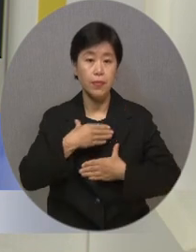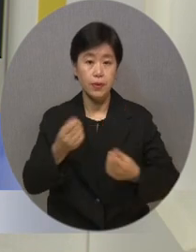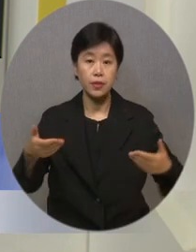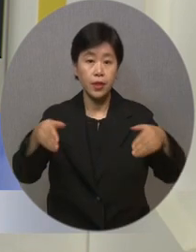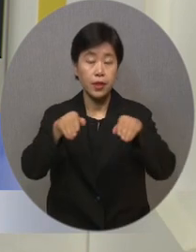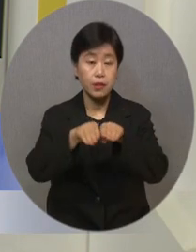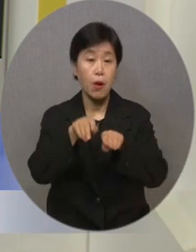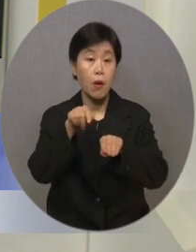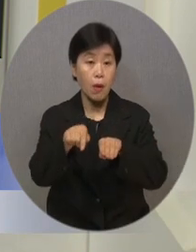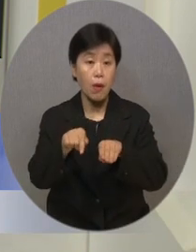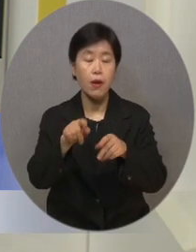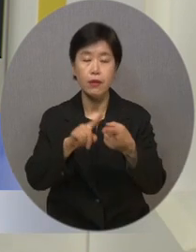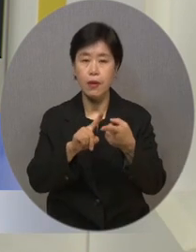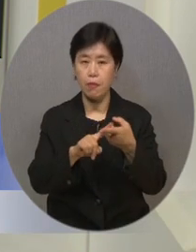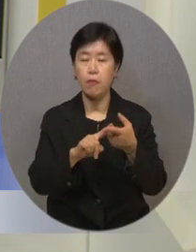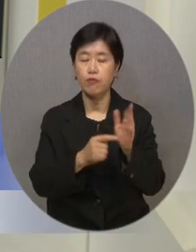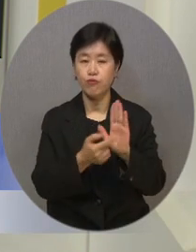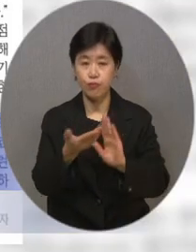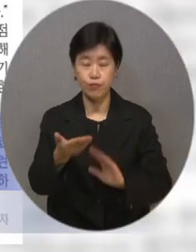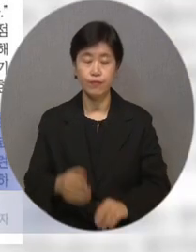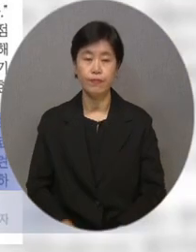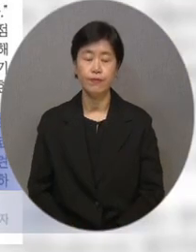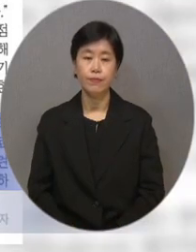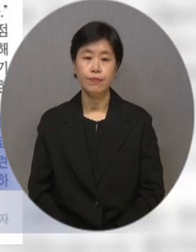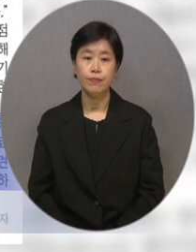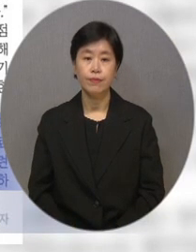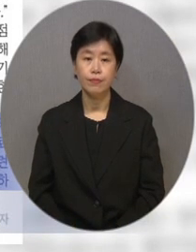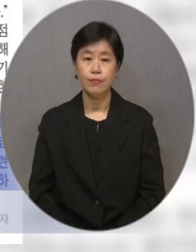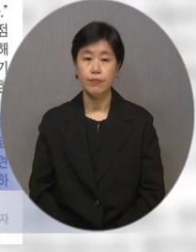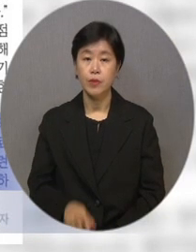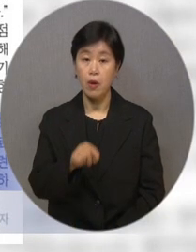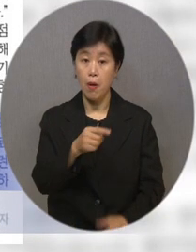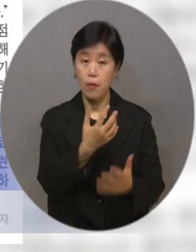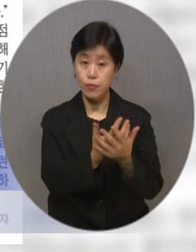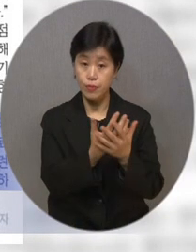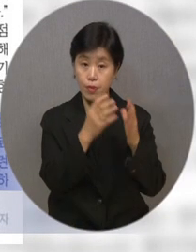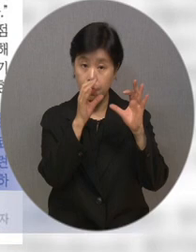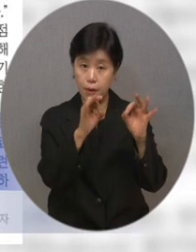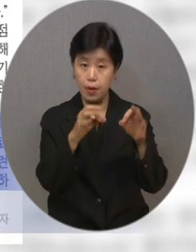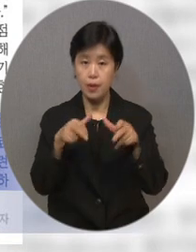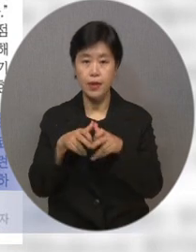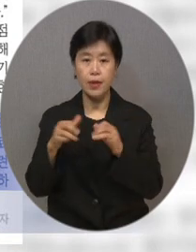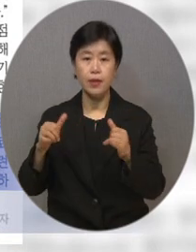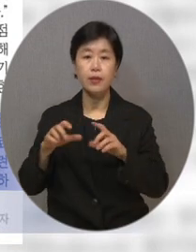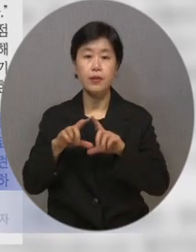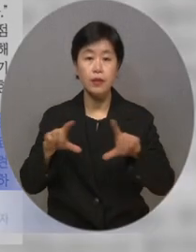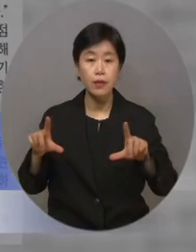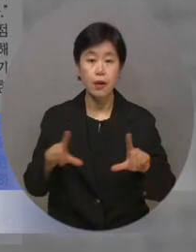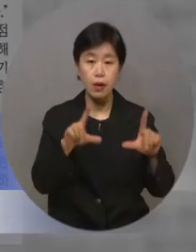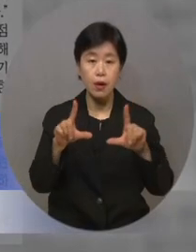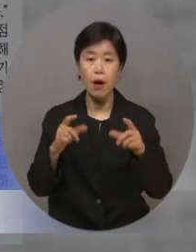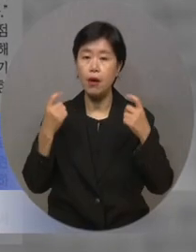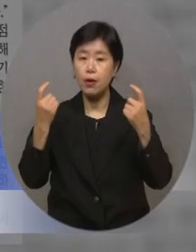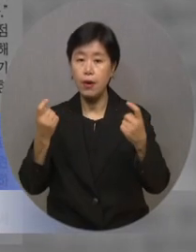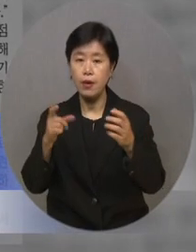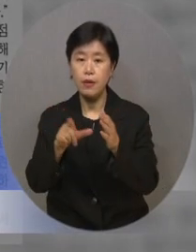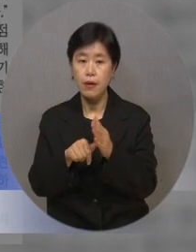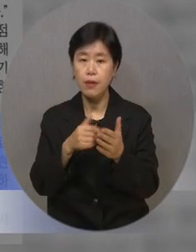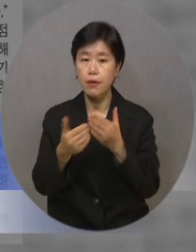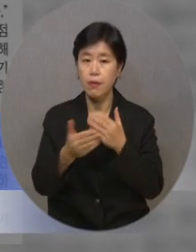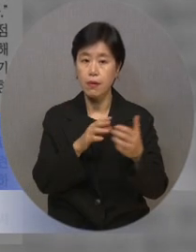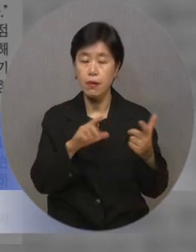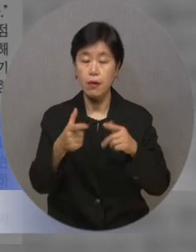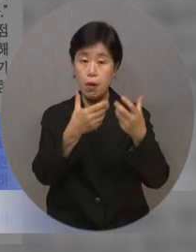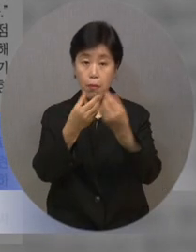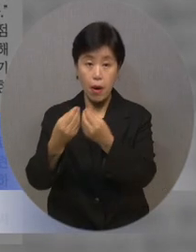보기를 발간했다 소식이 실려 있는데요 리포트에서는 장애인이 일상과 여행에서 경험한 사례를